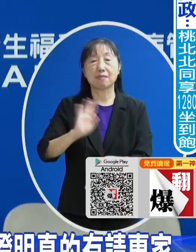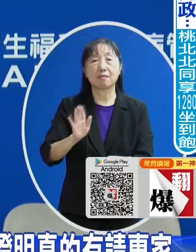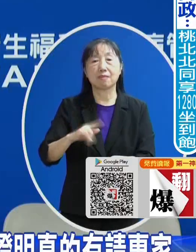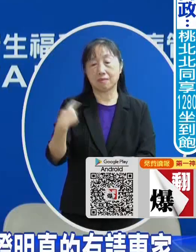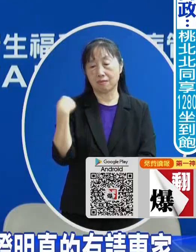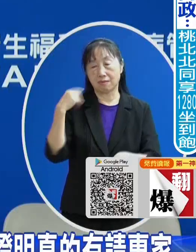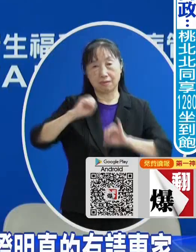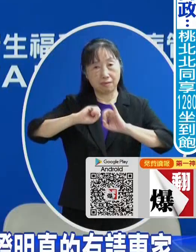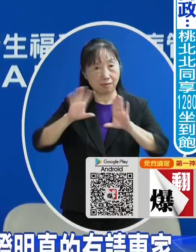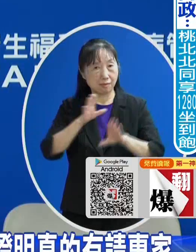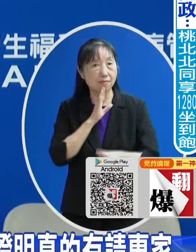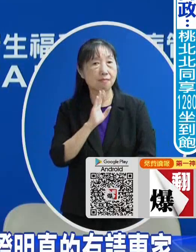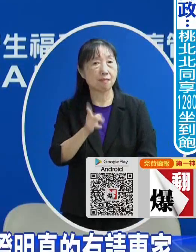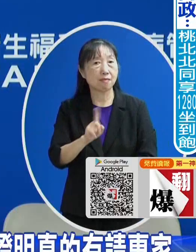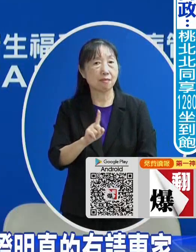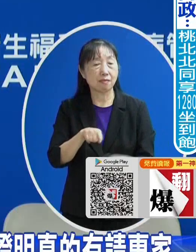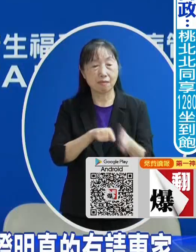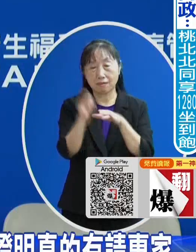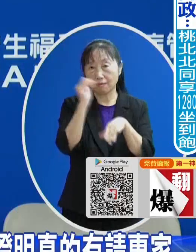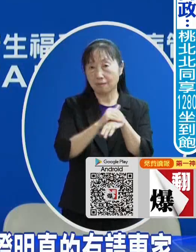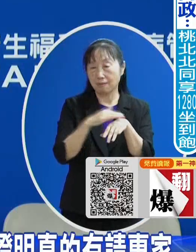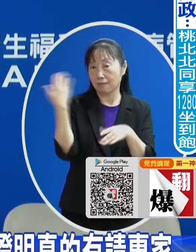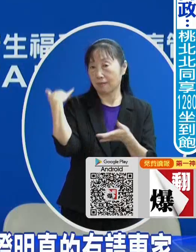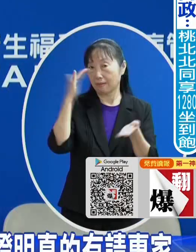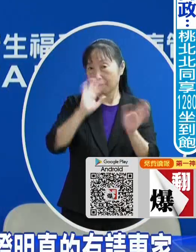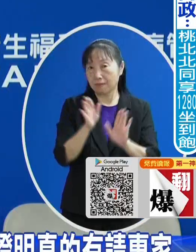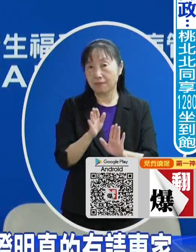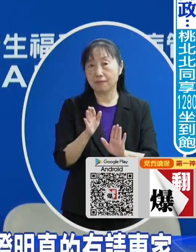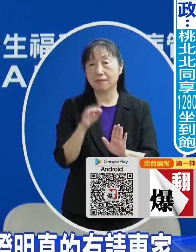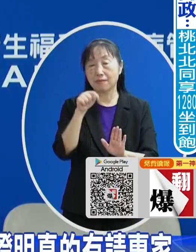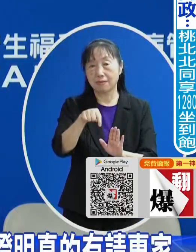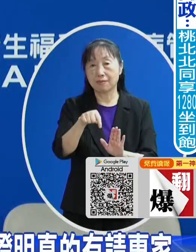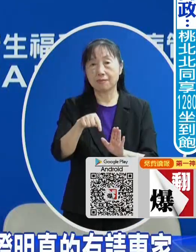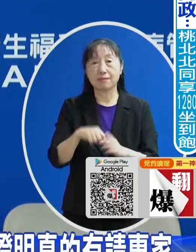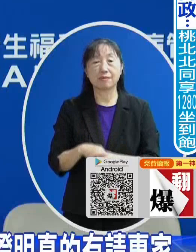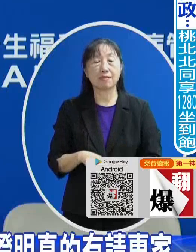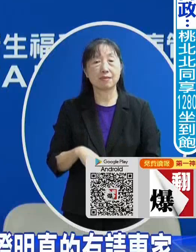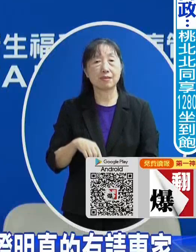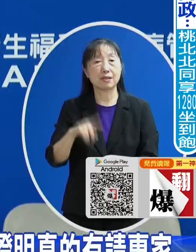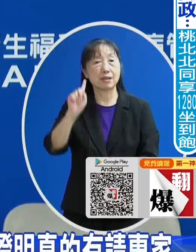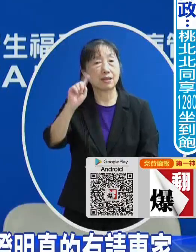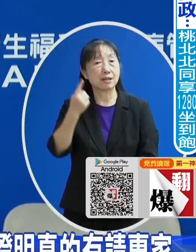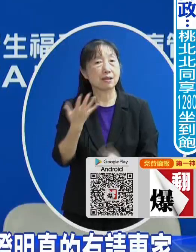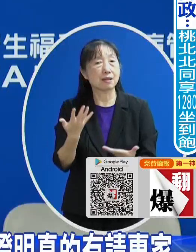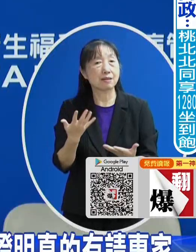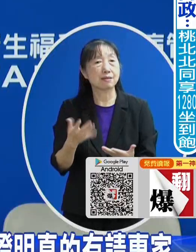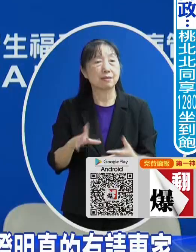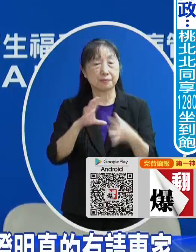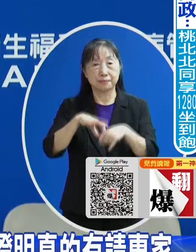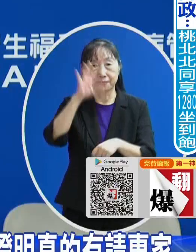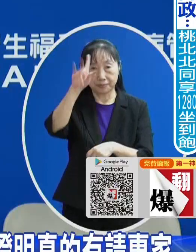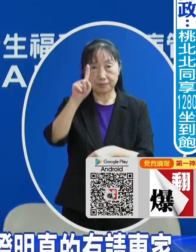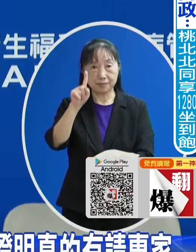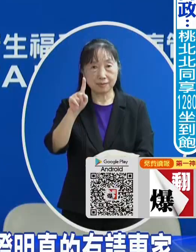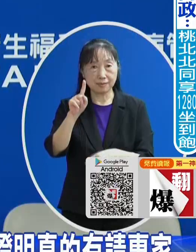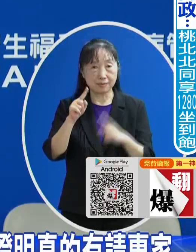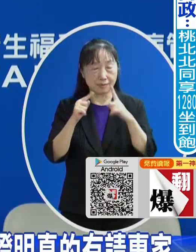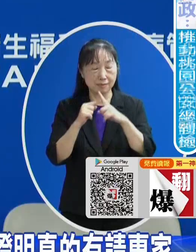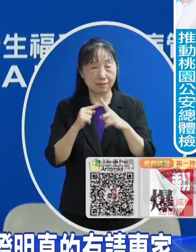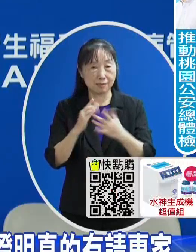布这些专家的背景，主要是有人有一个声音，就是